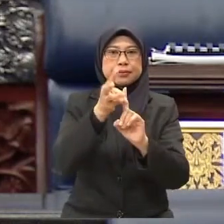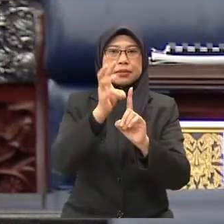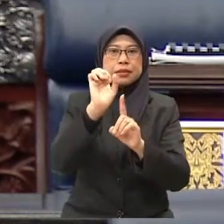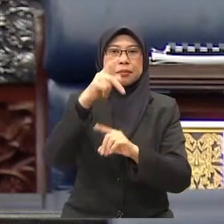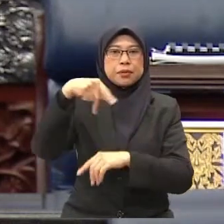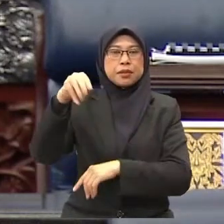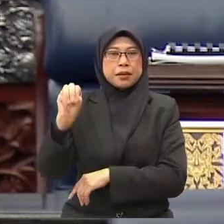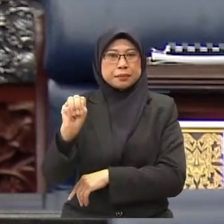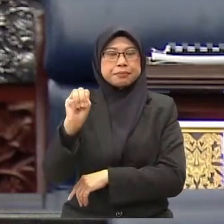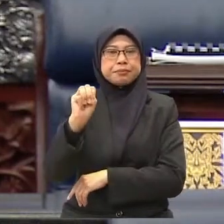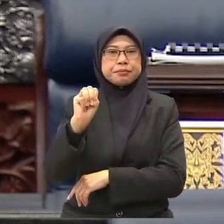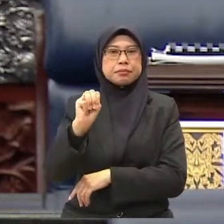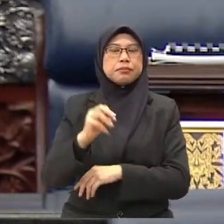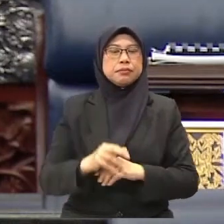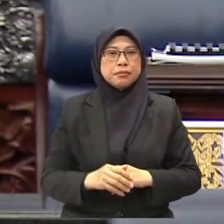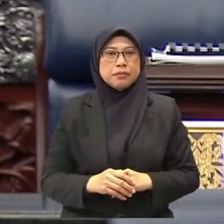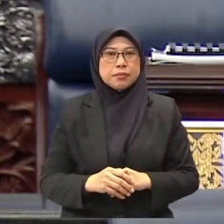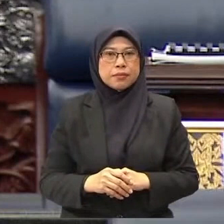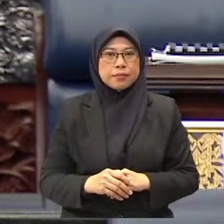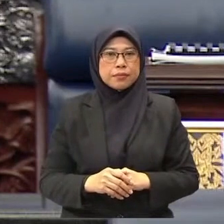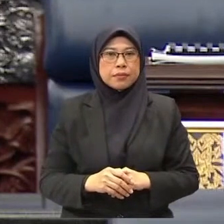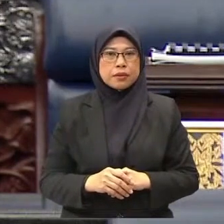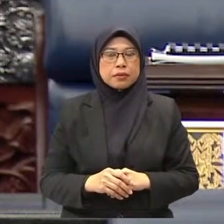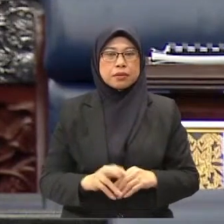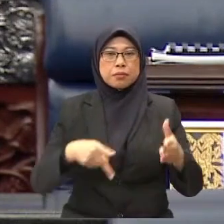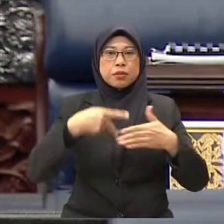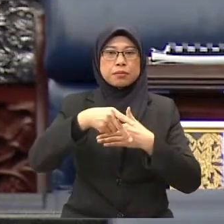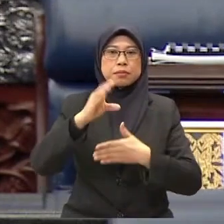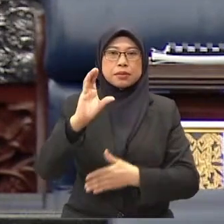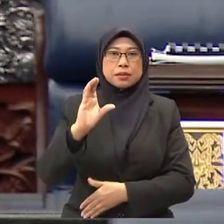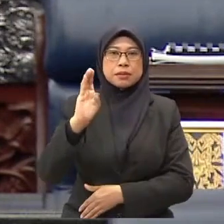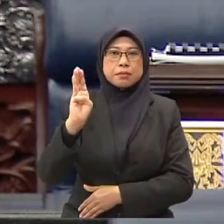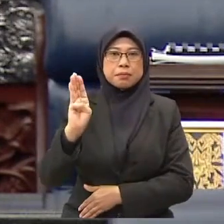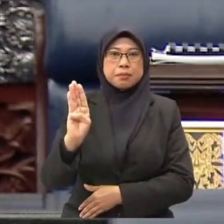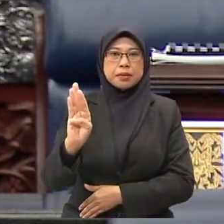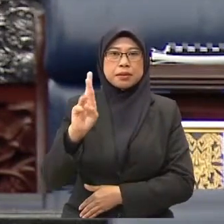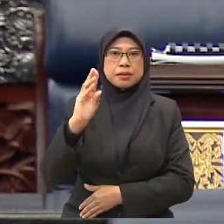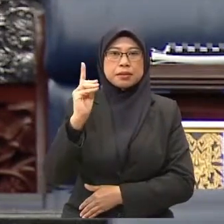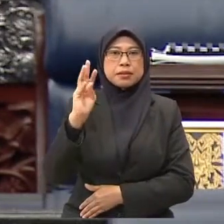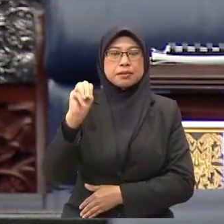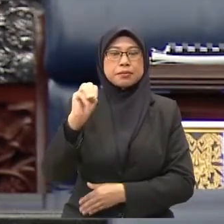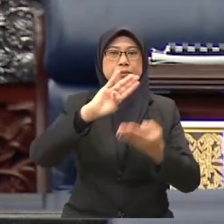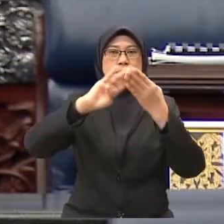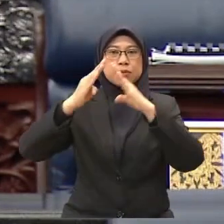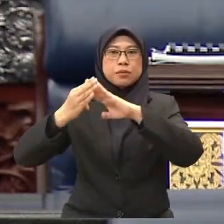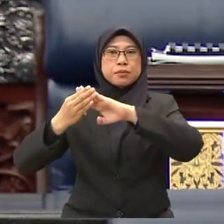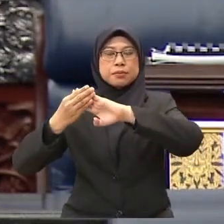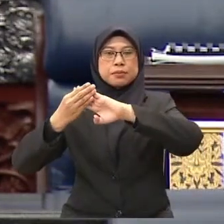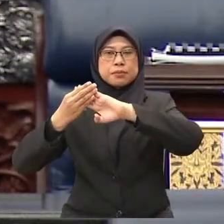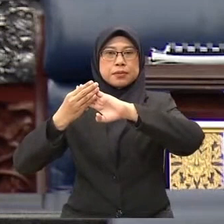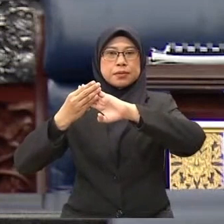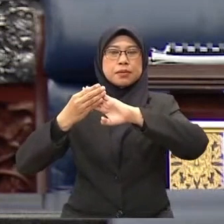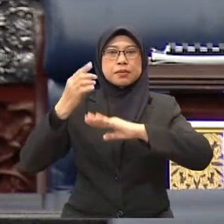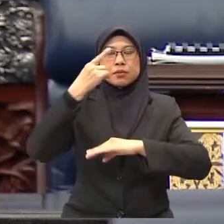APM telah menggerakkan apa yang kita namakan program CBDRM, Community Based Disaster